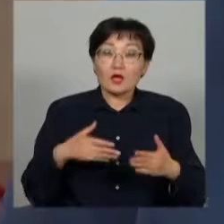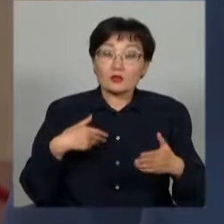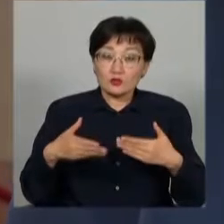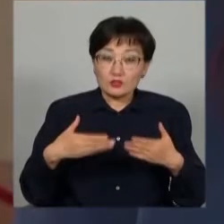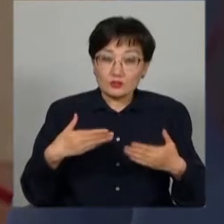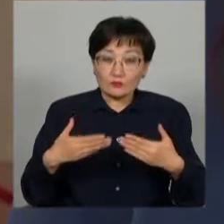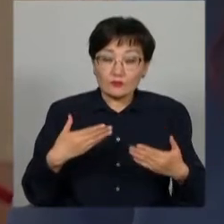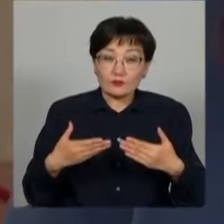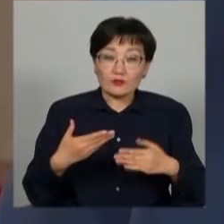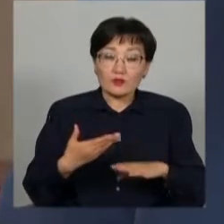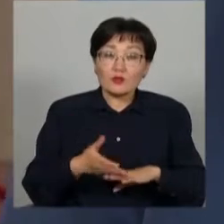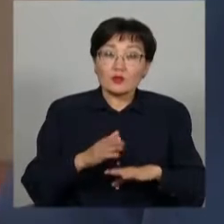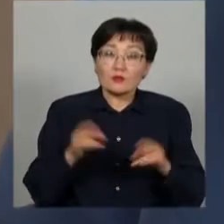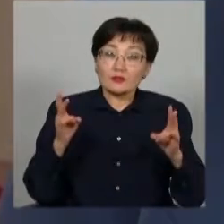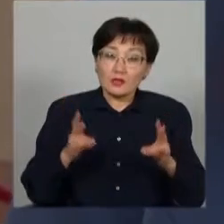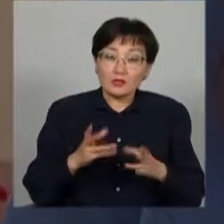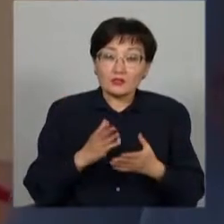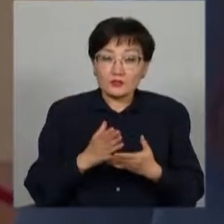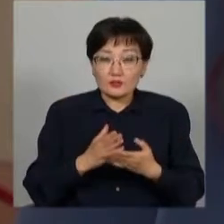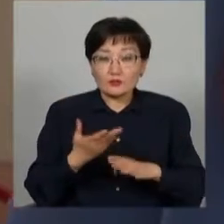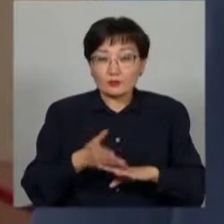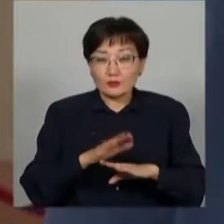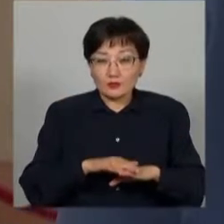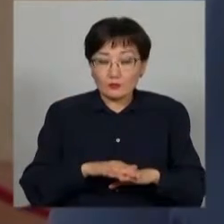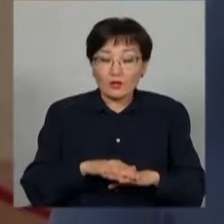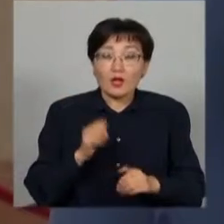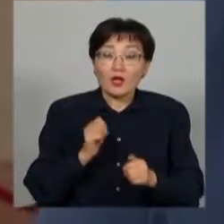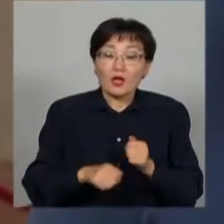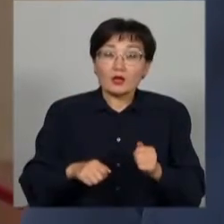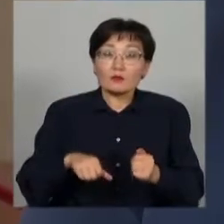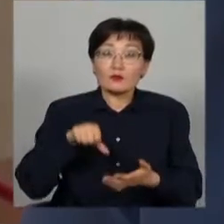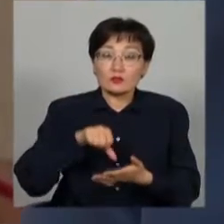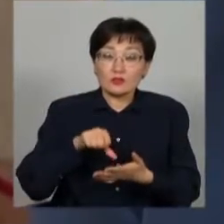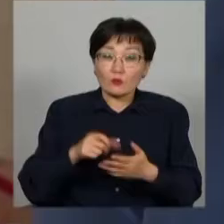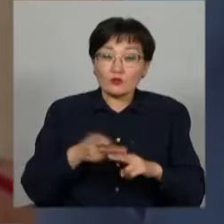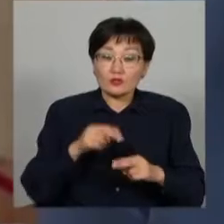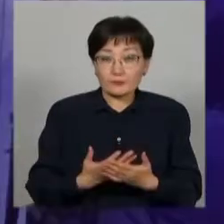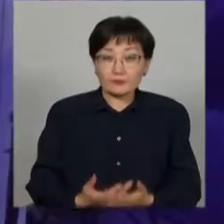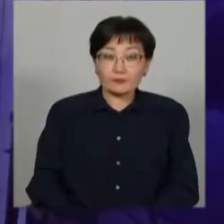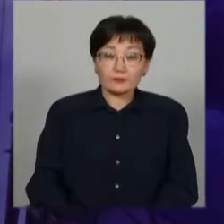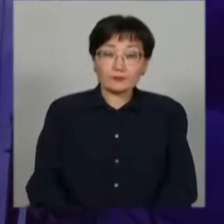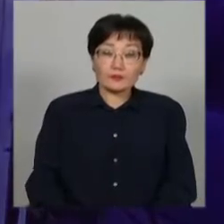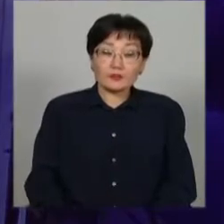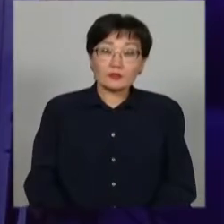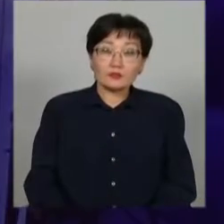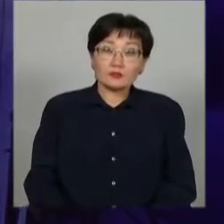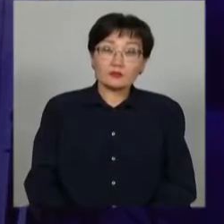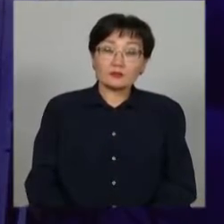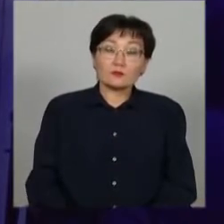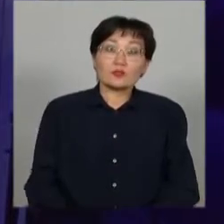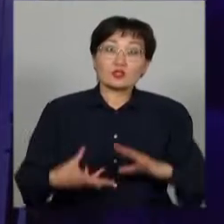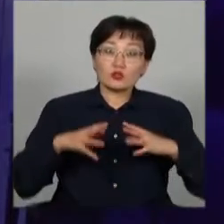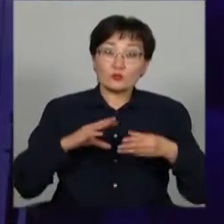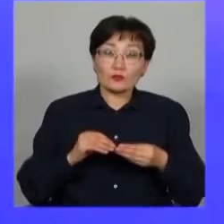қатынасына, ол қасірет алып келеме, трагедиясы бар, ол әр персонажың соған байланысты осы спектаклімізді қойып отырмыз.